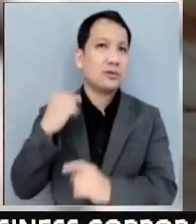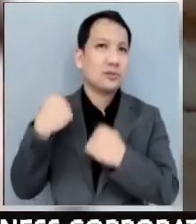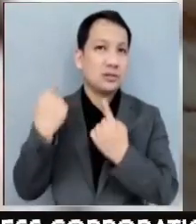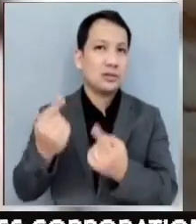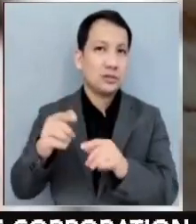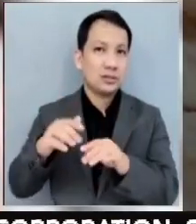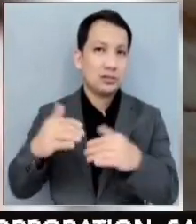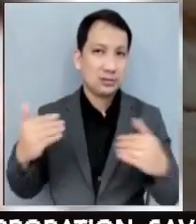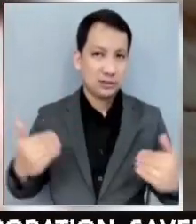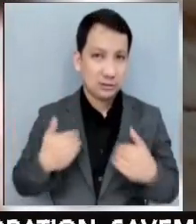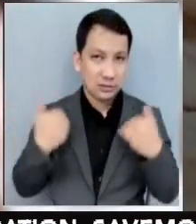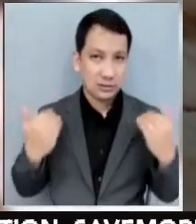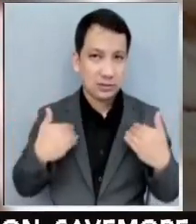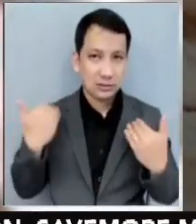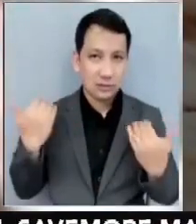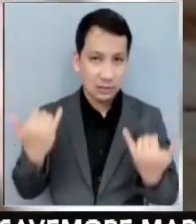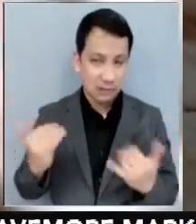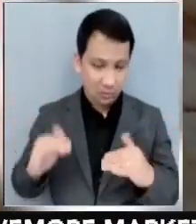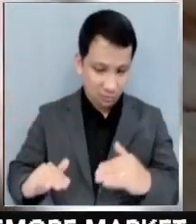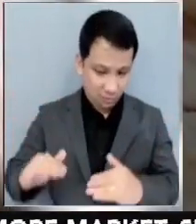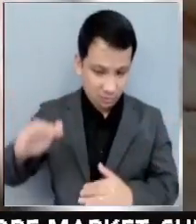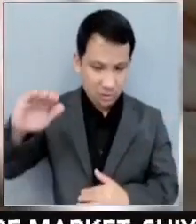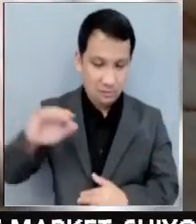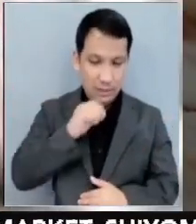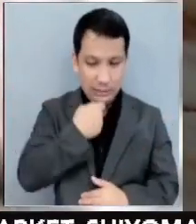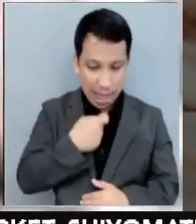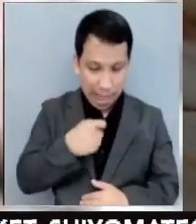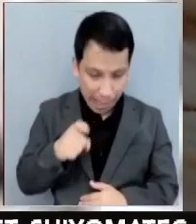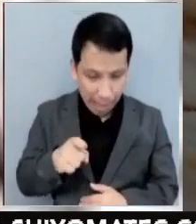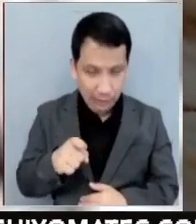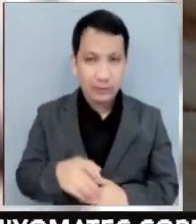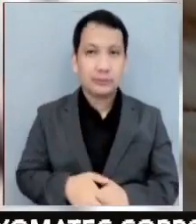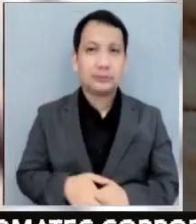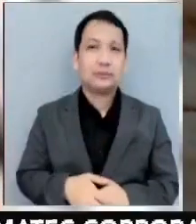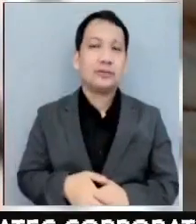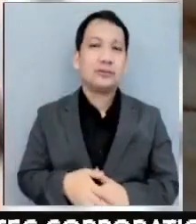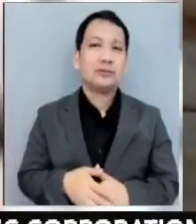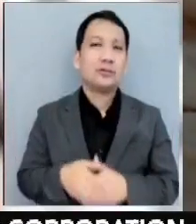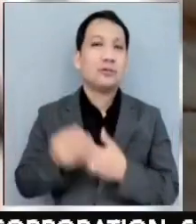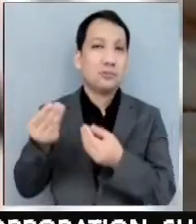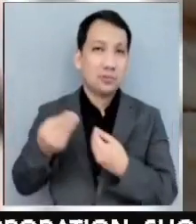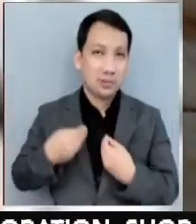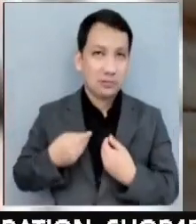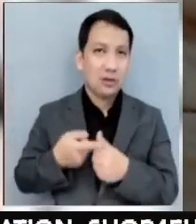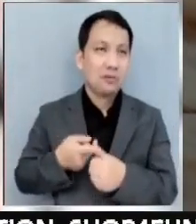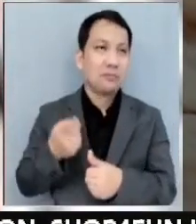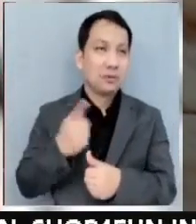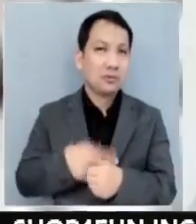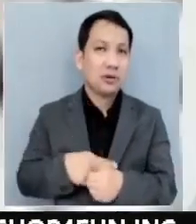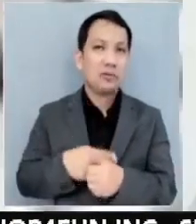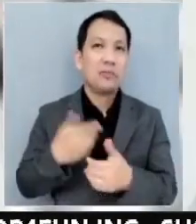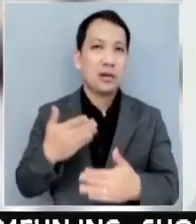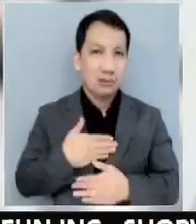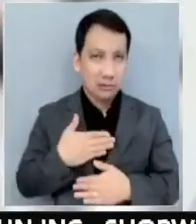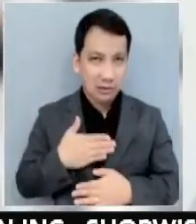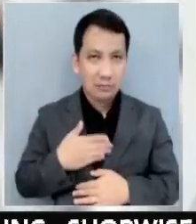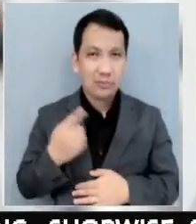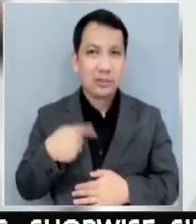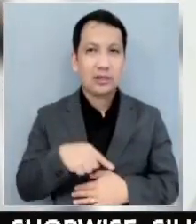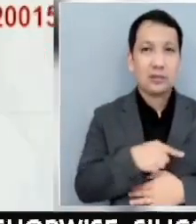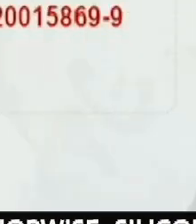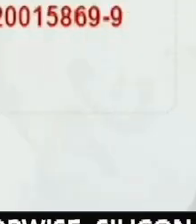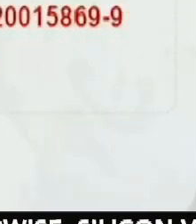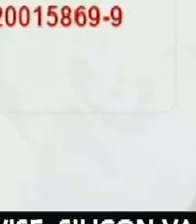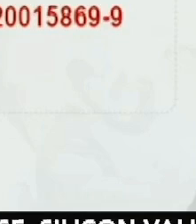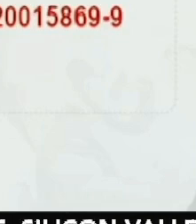ko hanggang ngayon. Natanda na kami, binigyan mo kami ng kasayahan. Sa mga nais